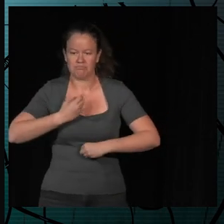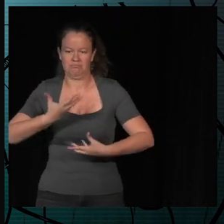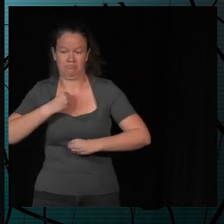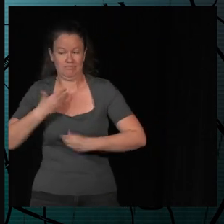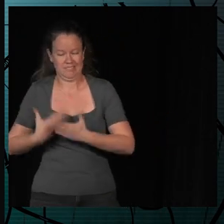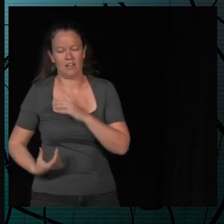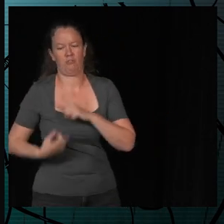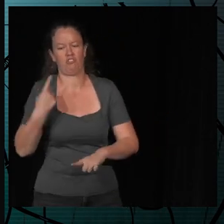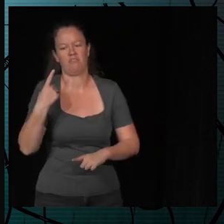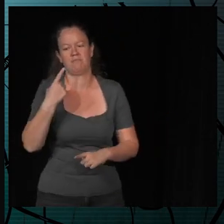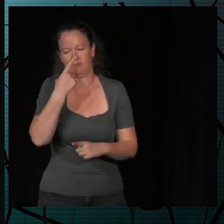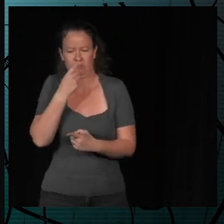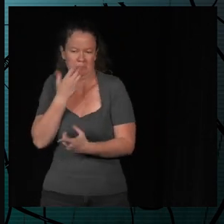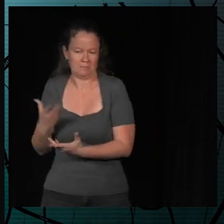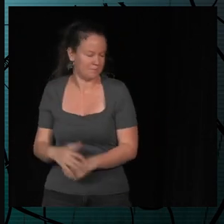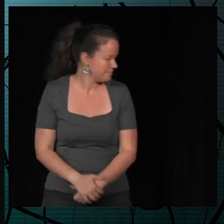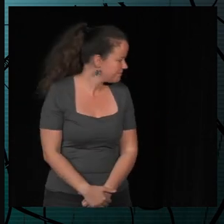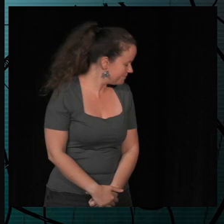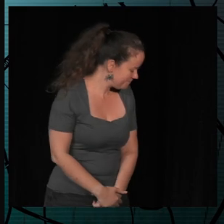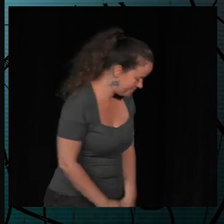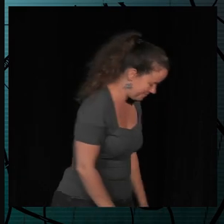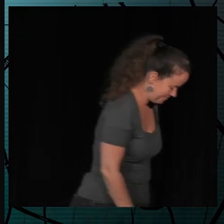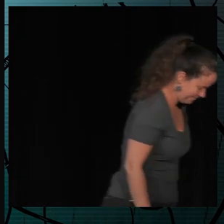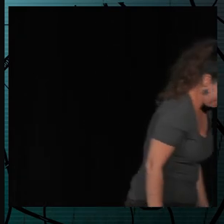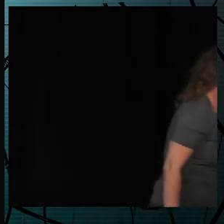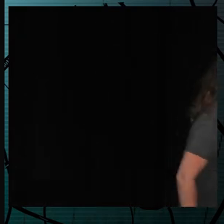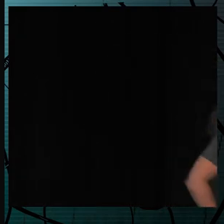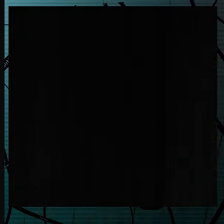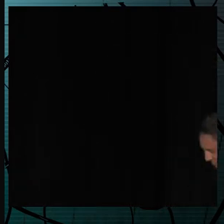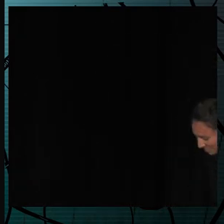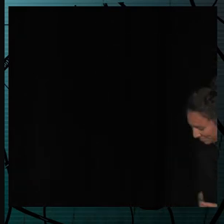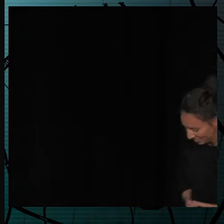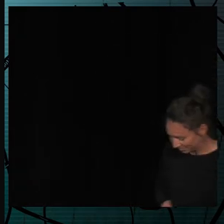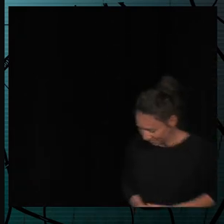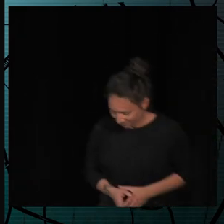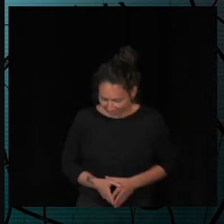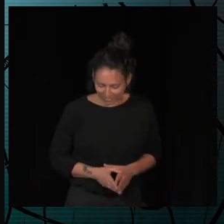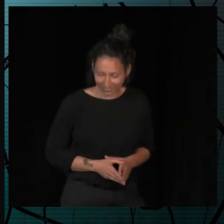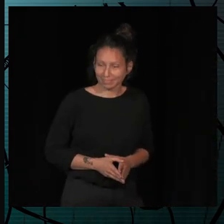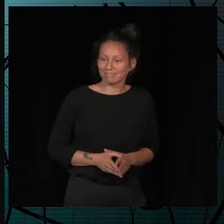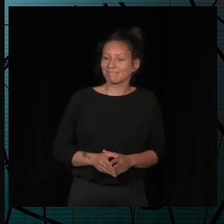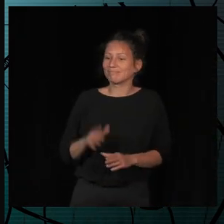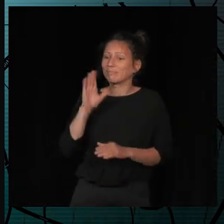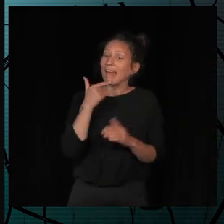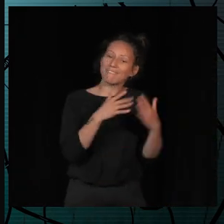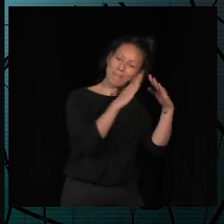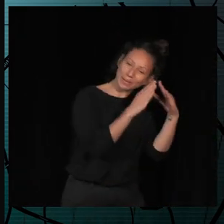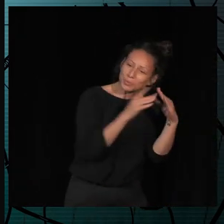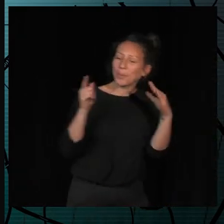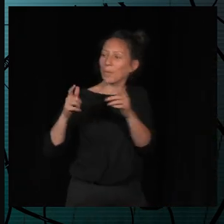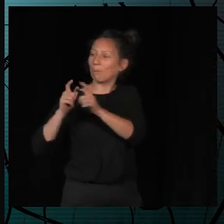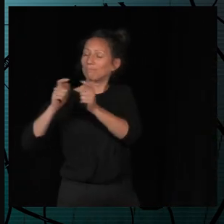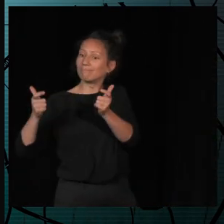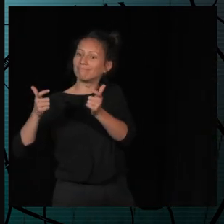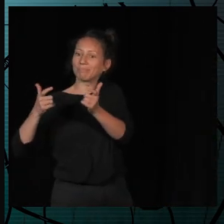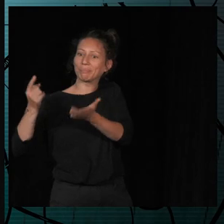très très important comme aspect et en même temps ça permet de cadrer des pratiques puisqu'on peut leur apprendre bah à se parler